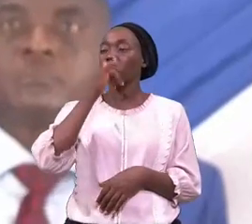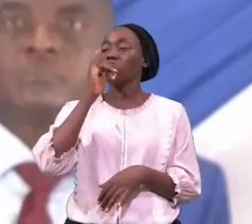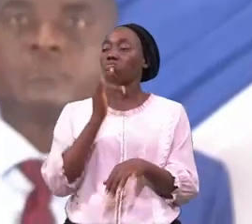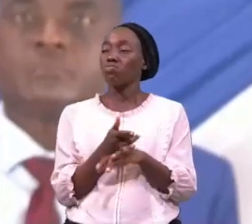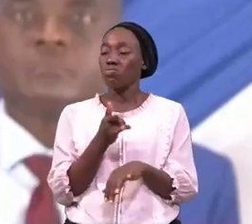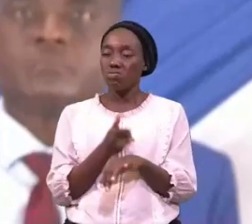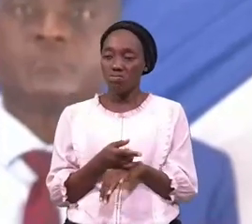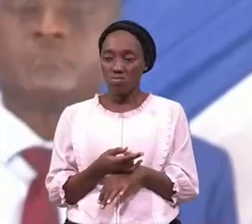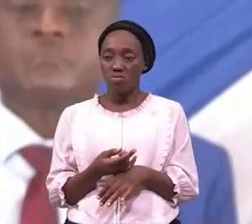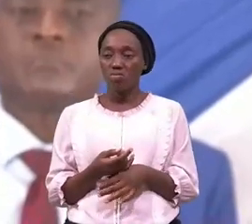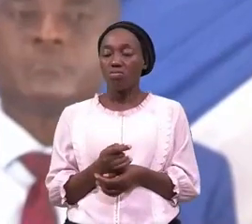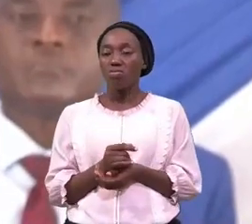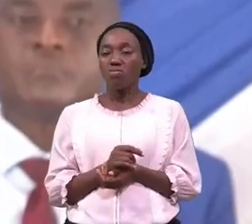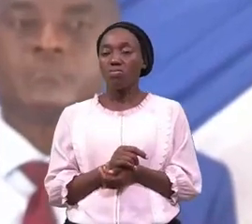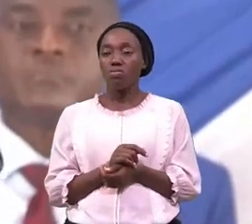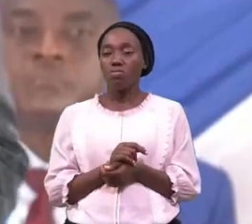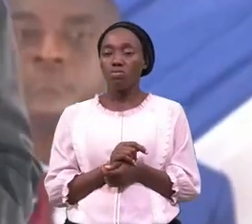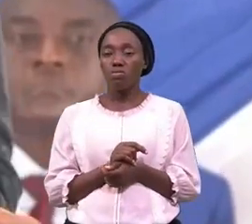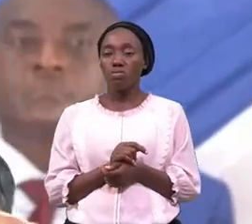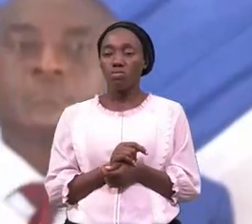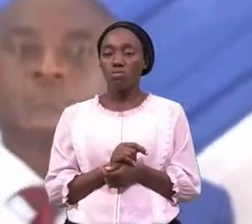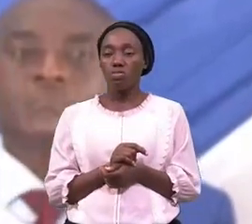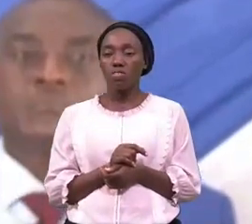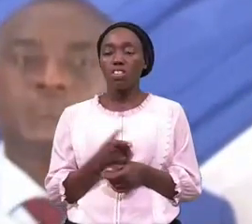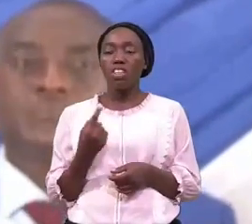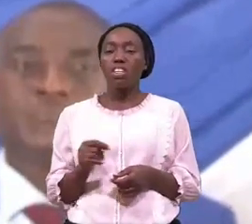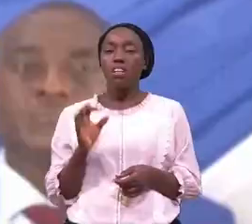Et si le prédicateur ivrogne qui encourage l'ivrognerie,